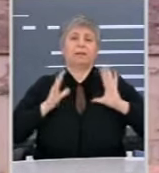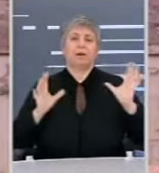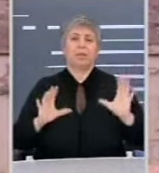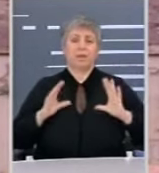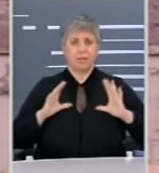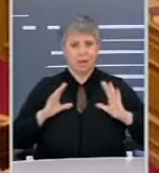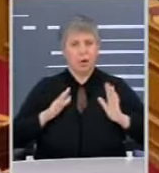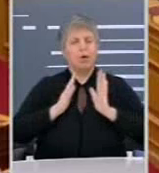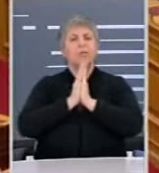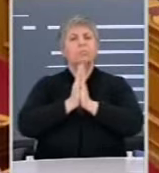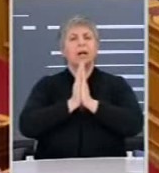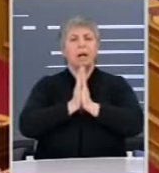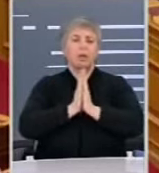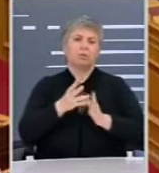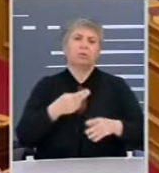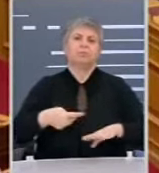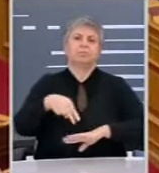παρακαλώ έχετε το λόγο